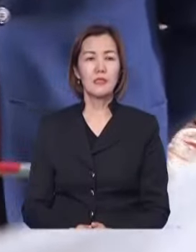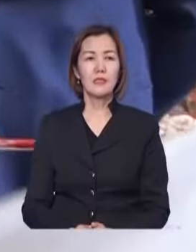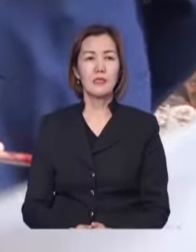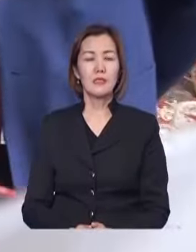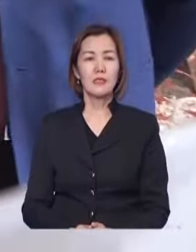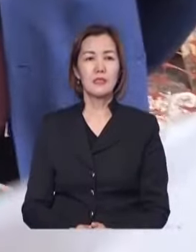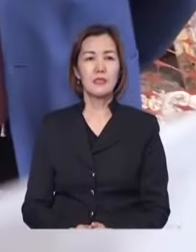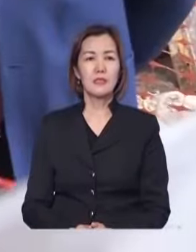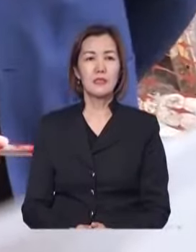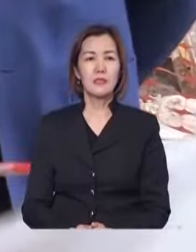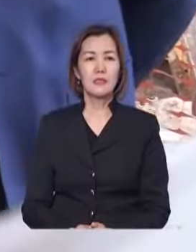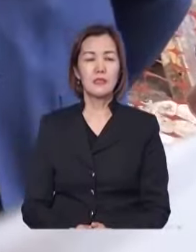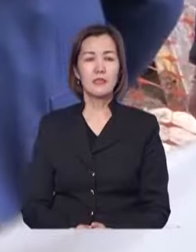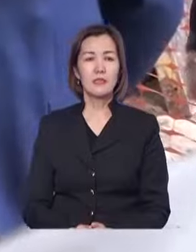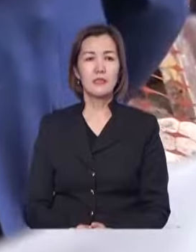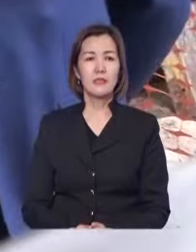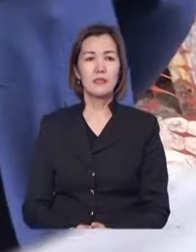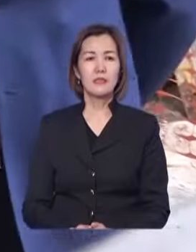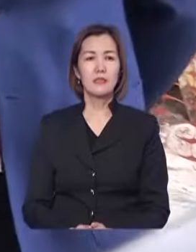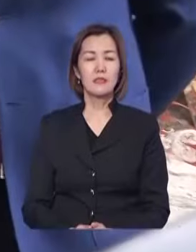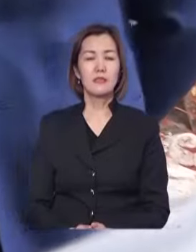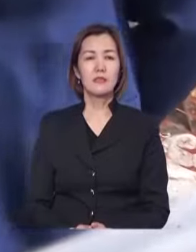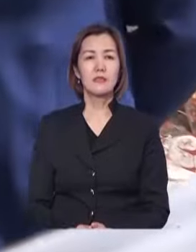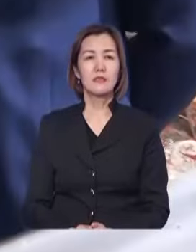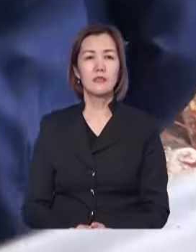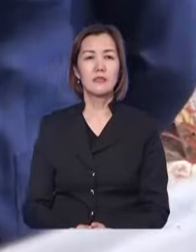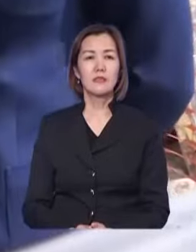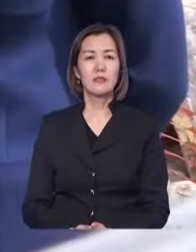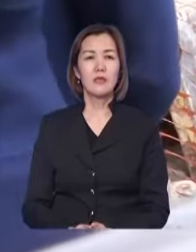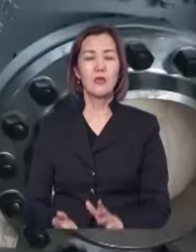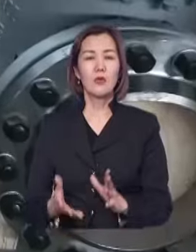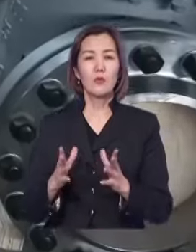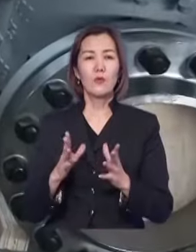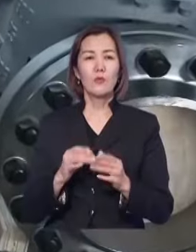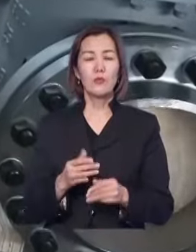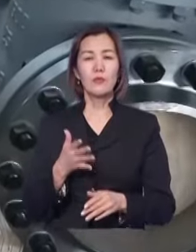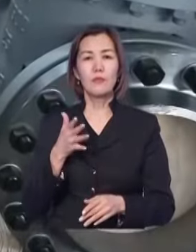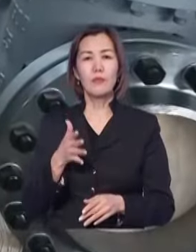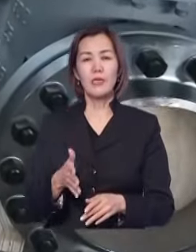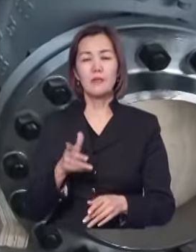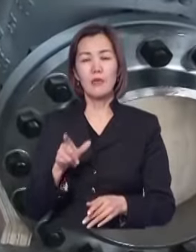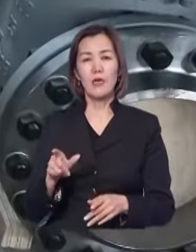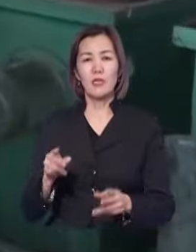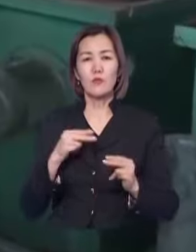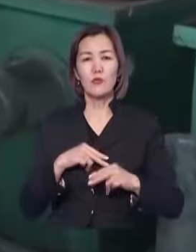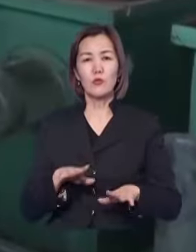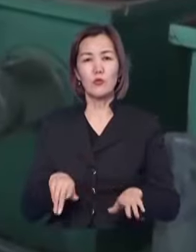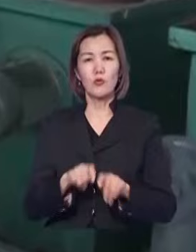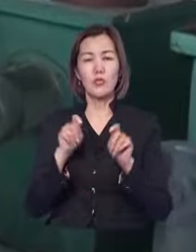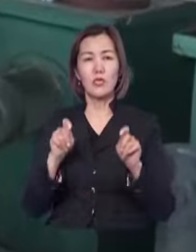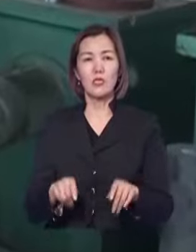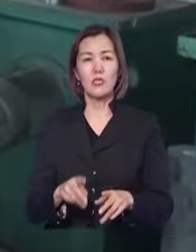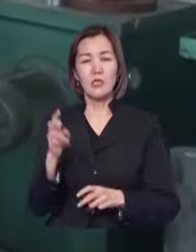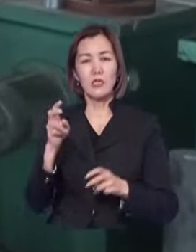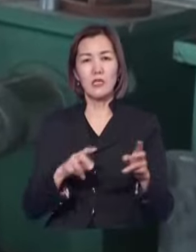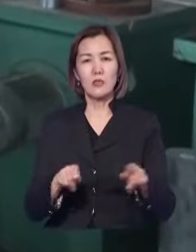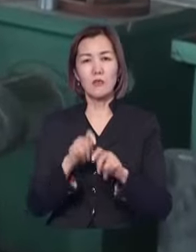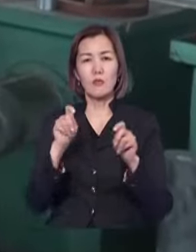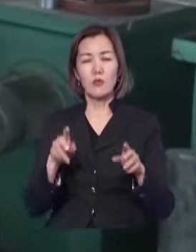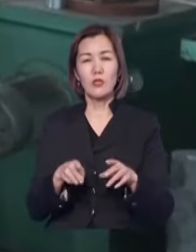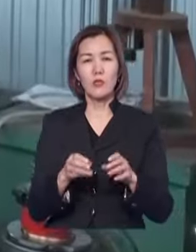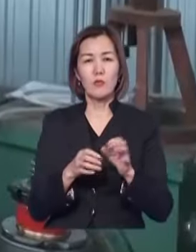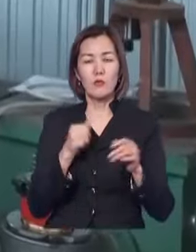будут работать и в обслуживающей сфере до порядка 5000 человек. Қазақстандық құбыр арматурасы зауыты 2010 жылы ашылған.